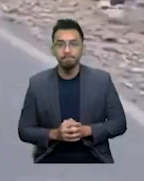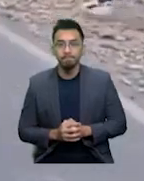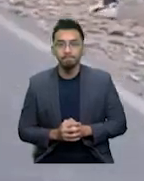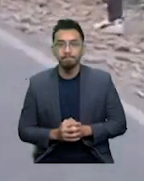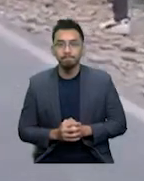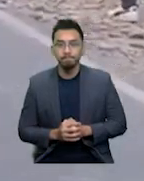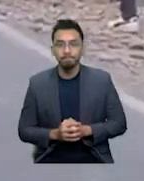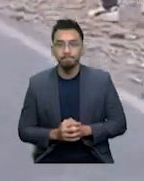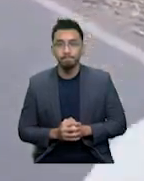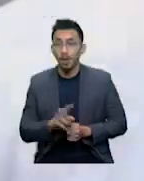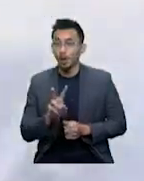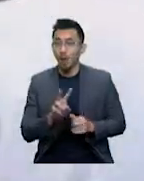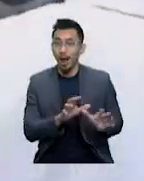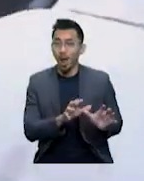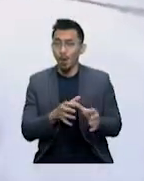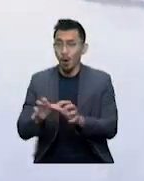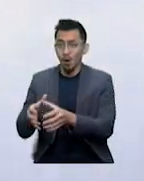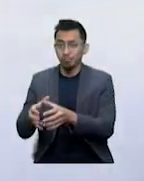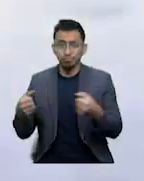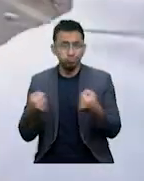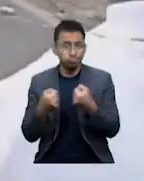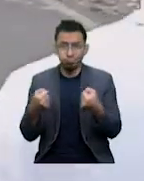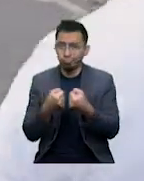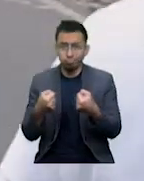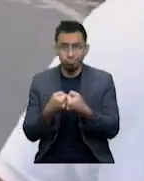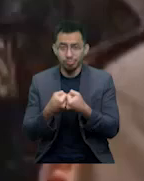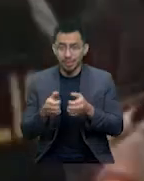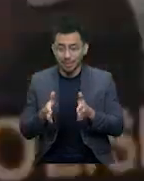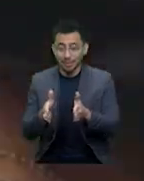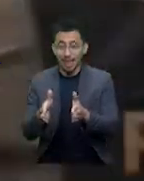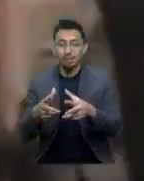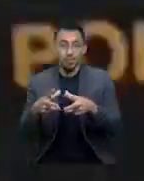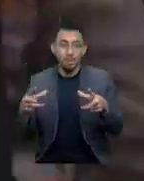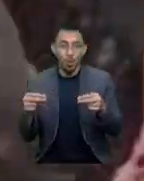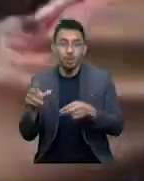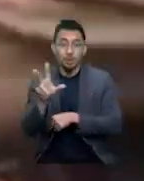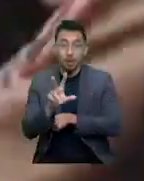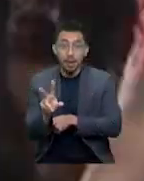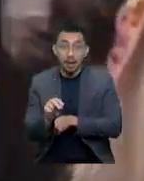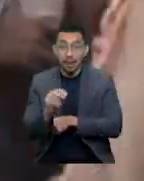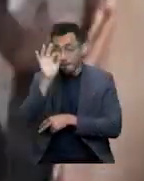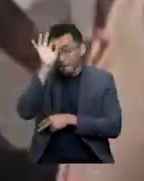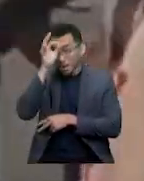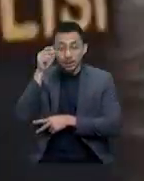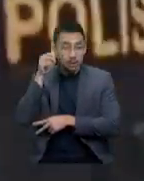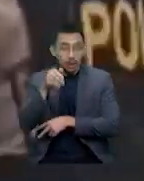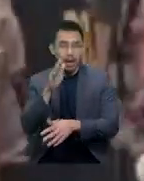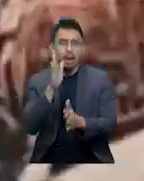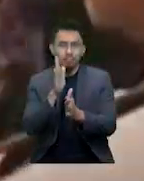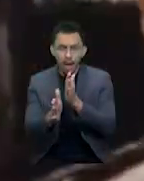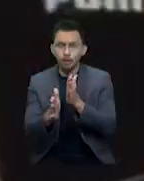Bentrokan dua kelompok massa ini terjadi di Jalan Raya KSU Sukmajaya, Depok, Jawa Barat. Petugas gabungan yang datang langsung berupaya mengendalikan